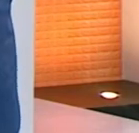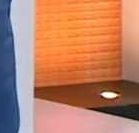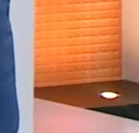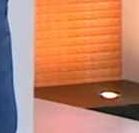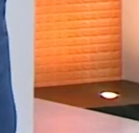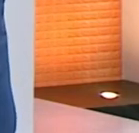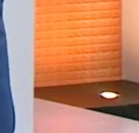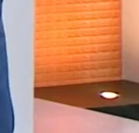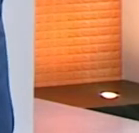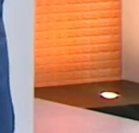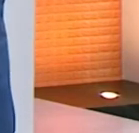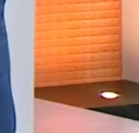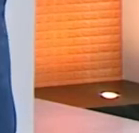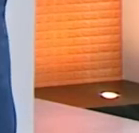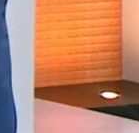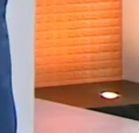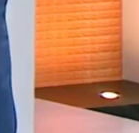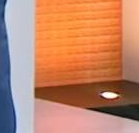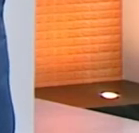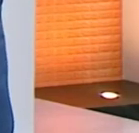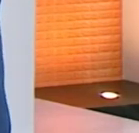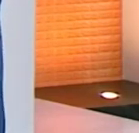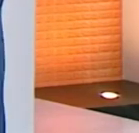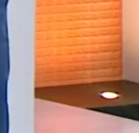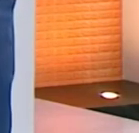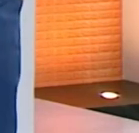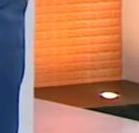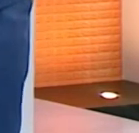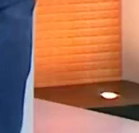kapuso abroad, subaybayan nyo kami sa GMA Pinoy